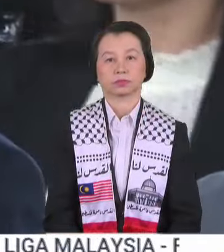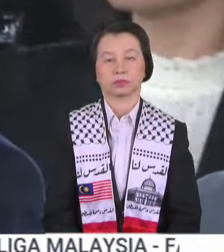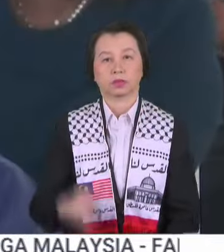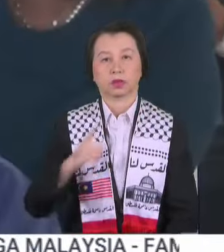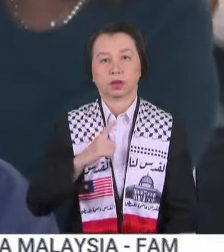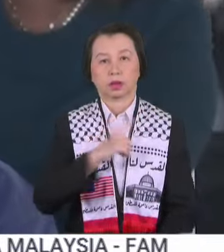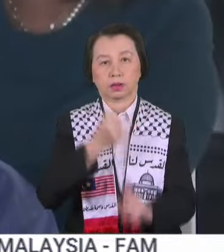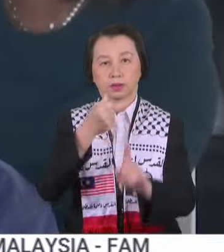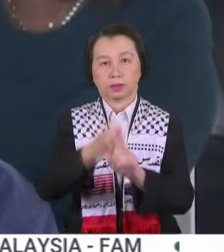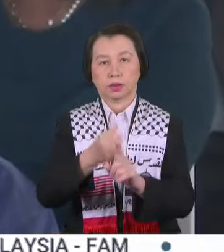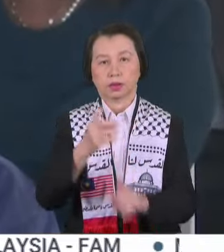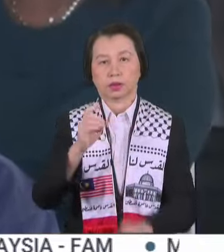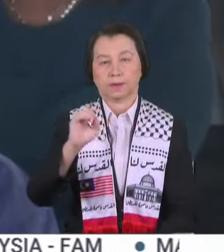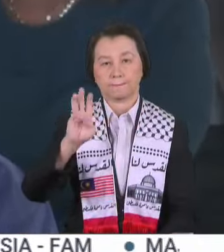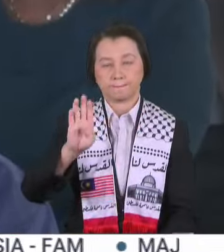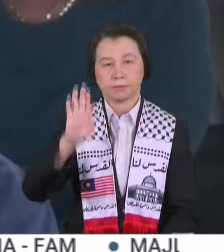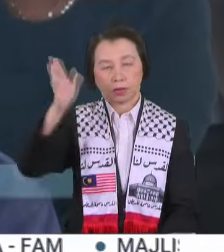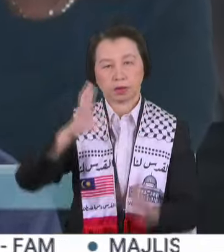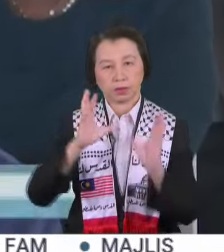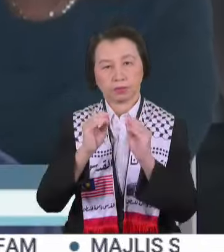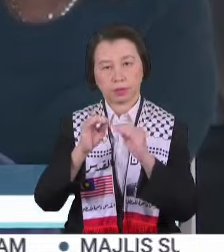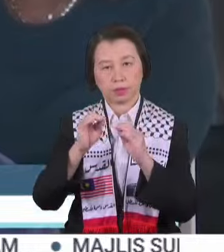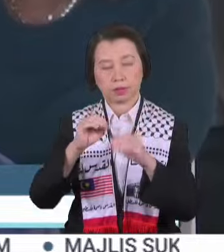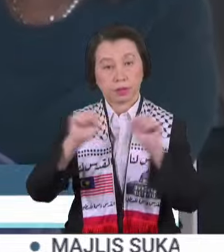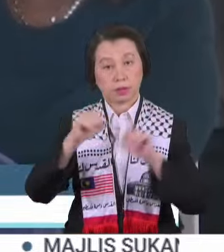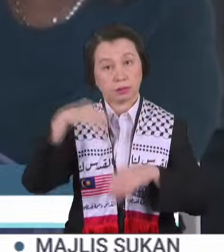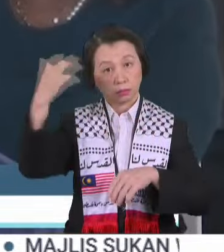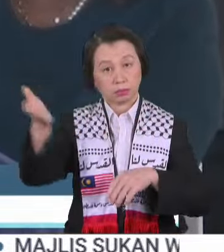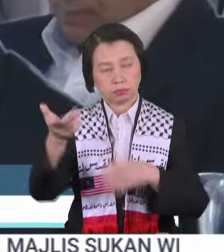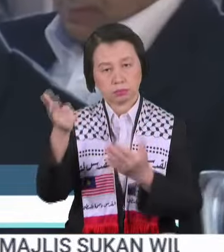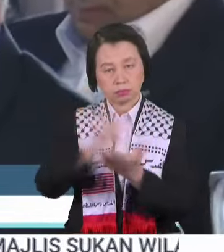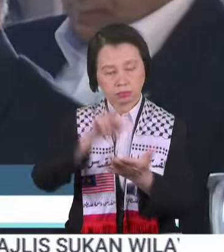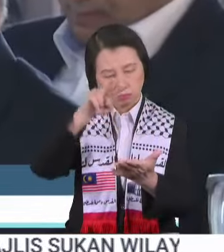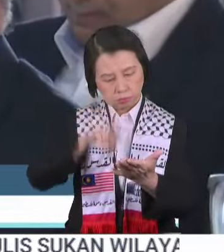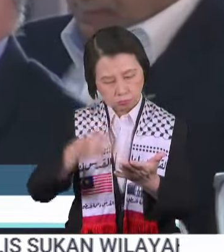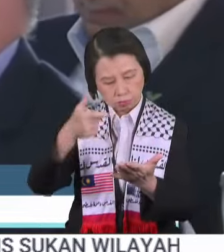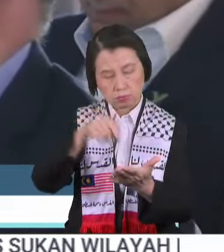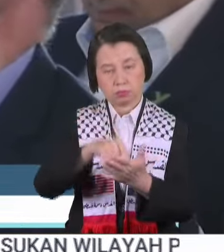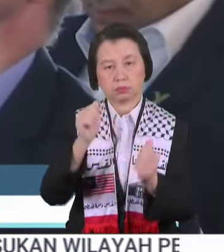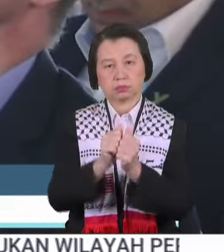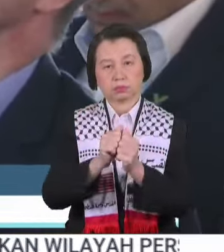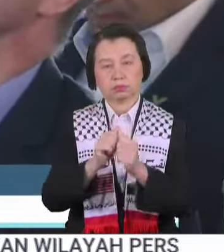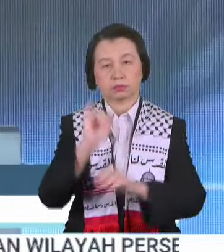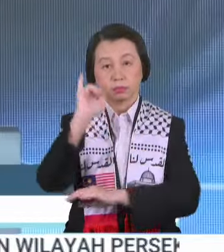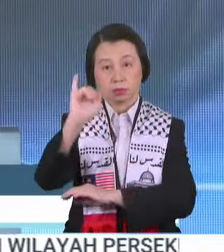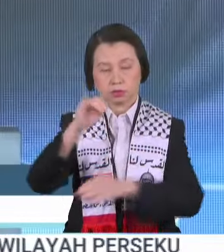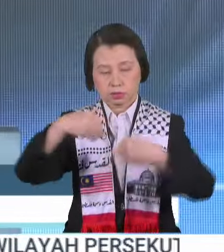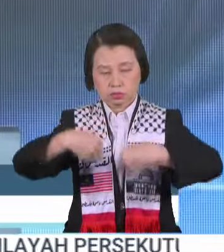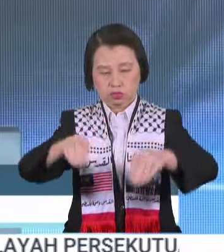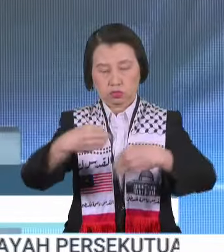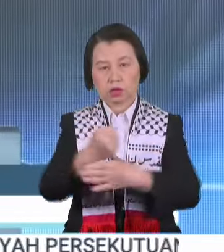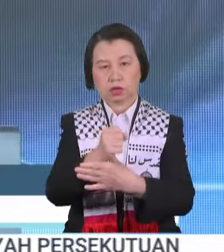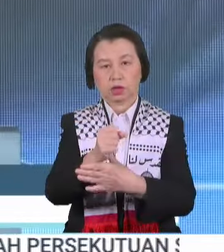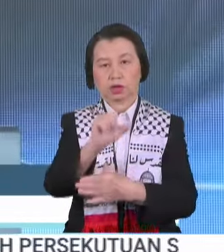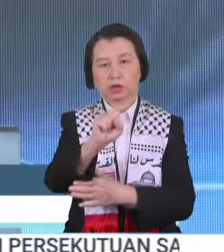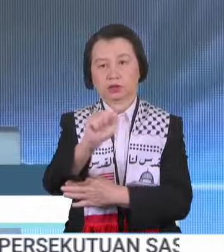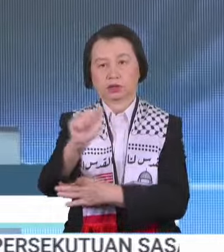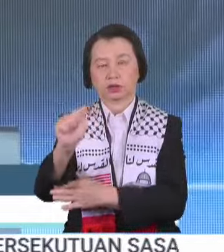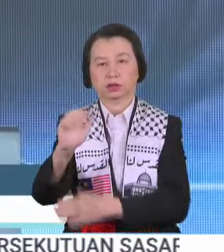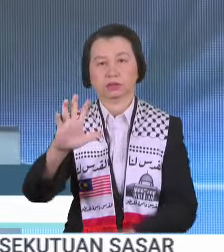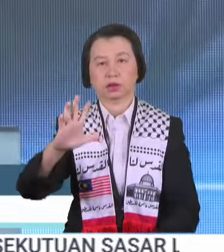Lembaga pengarah DNB akan bermesyuarat Selasa depan untuk meneliti laporan kajian daya maju mengenai perjanjian penjualan saham SSA